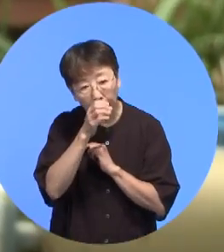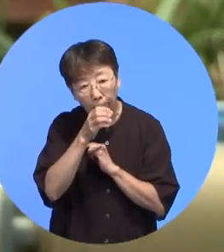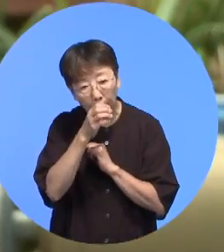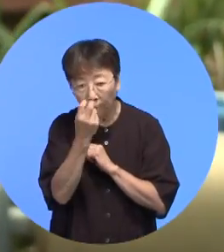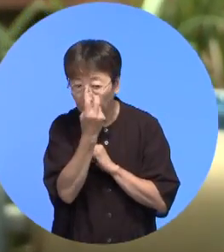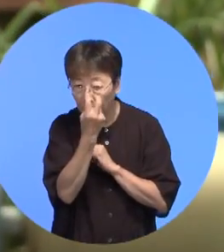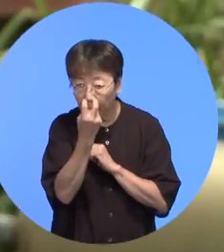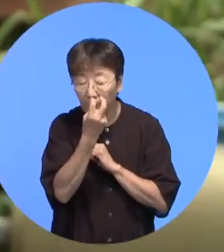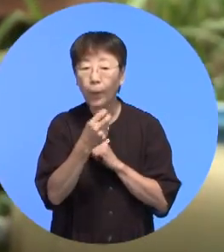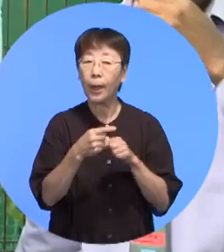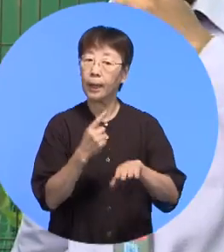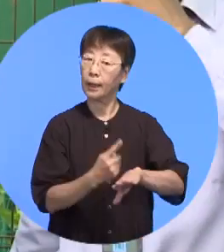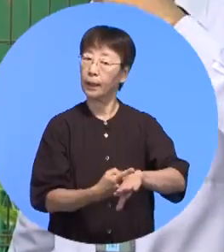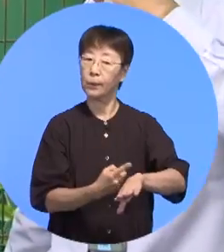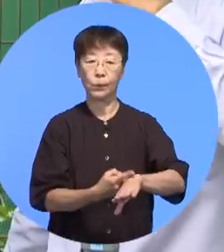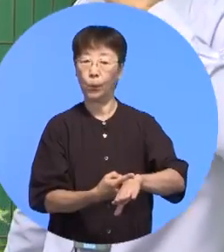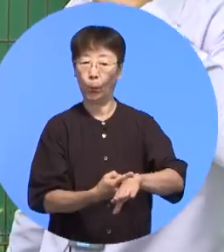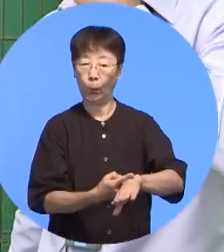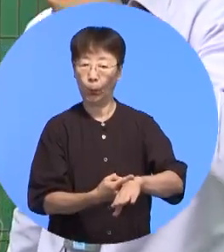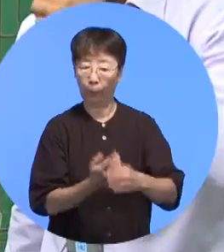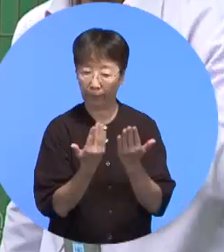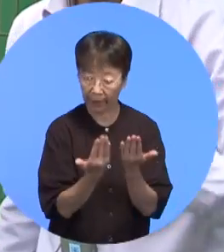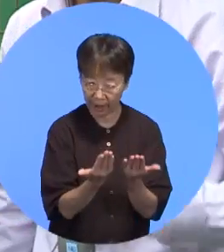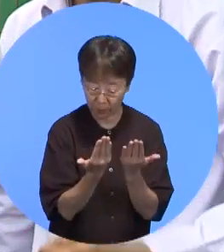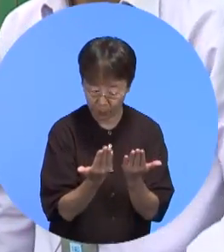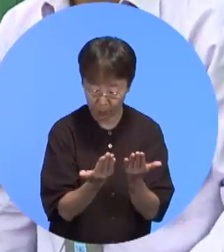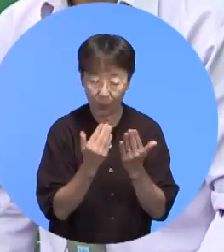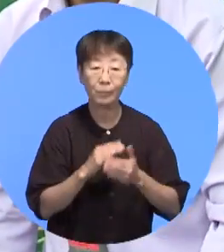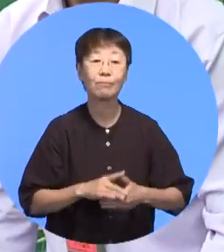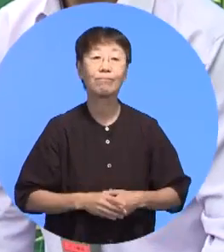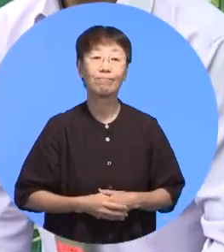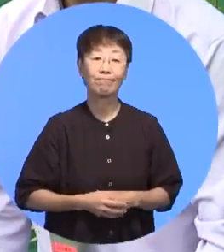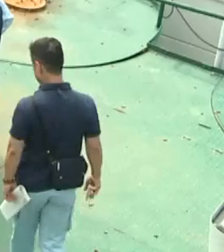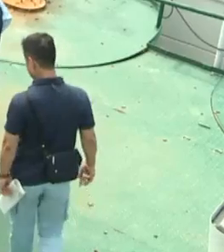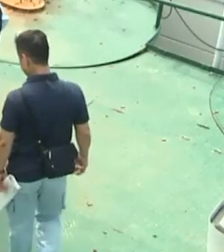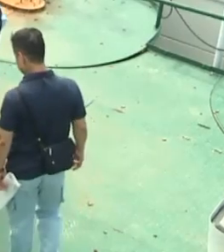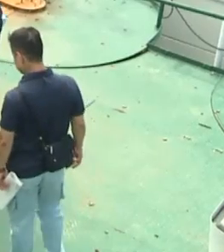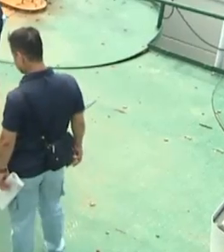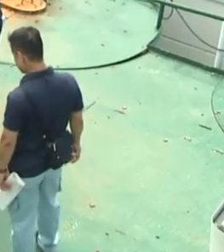るなどして日本の技術に触れていました。